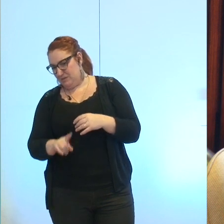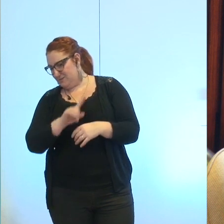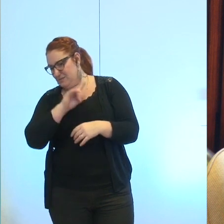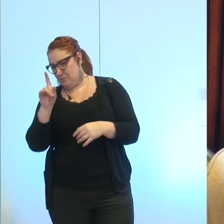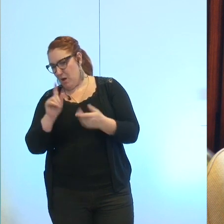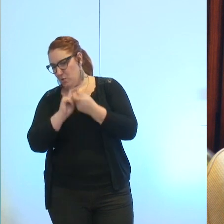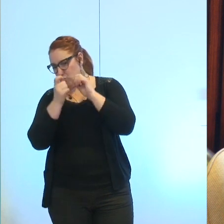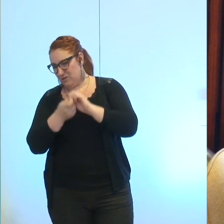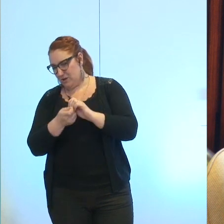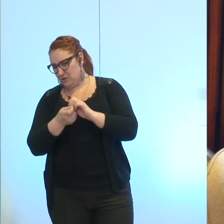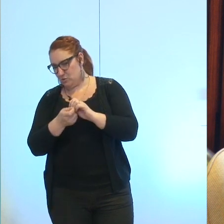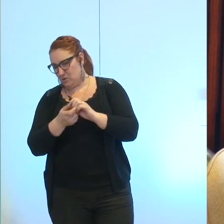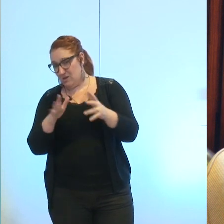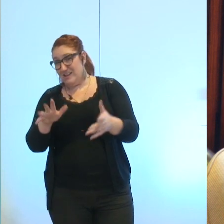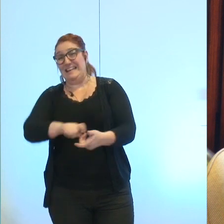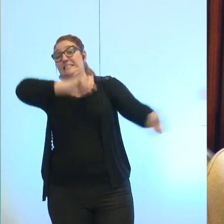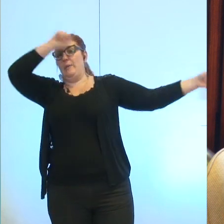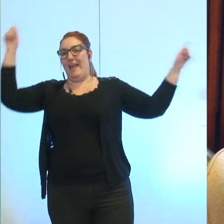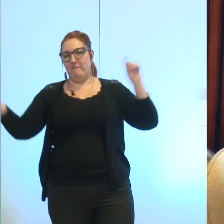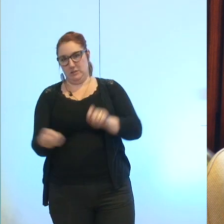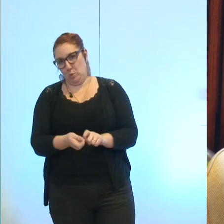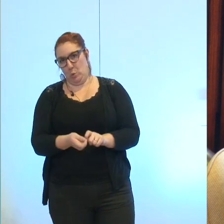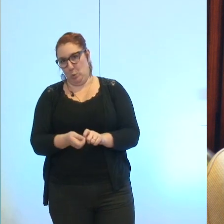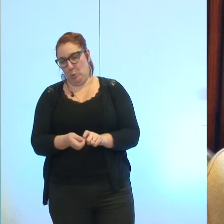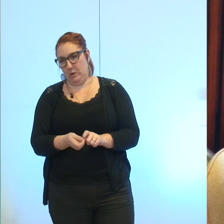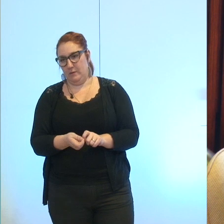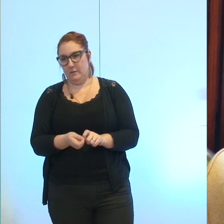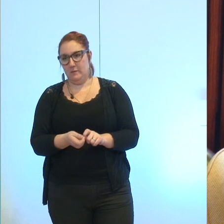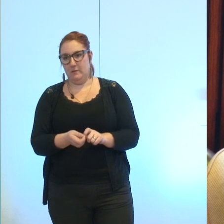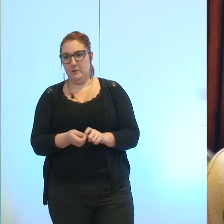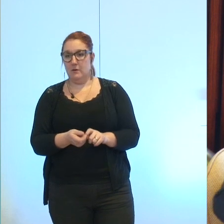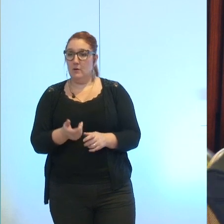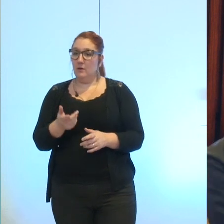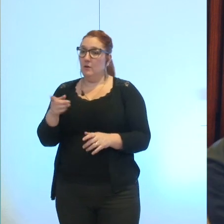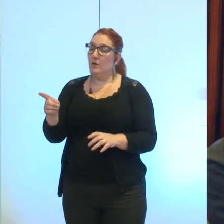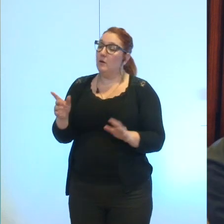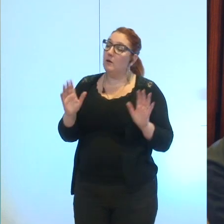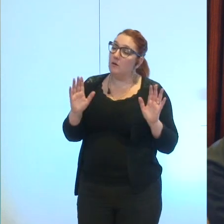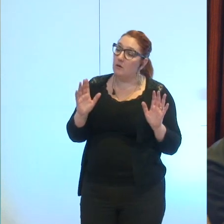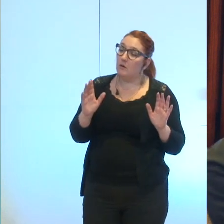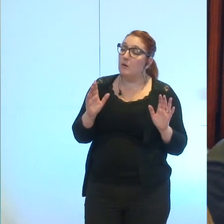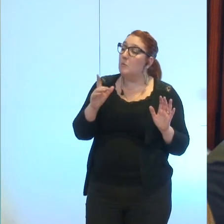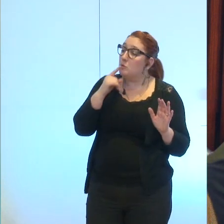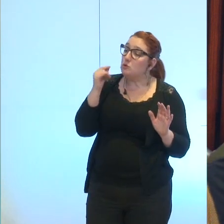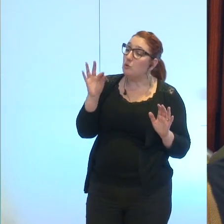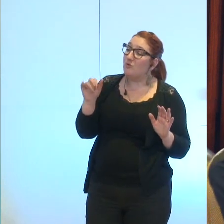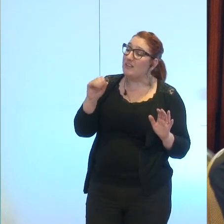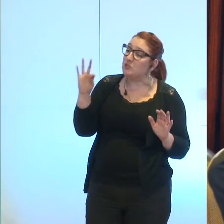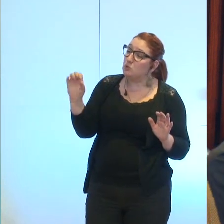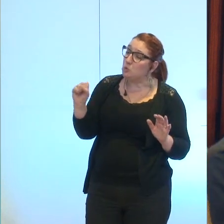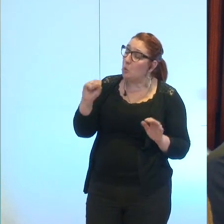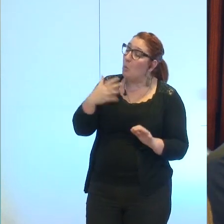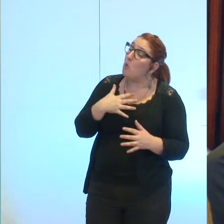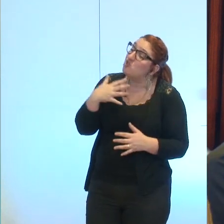d'ailleurs premier point c'est pas le sentiment en effet mais on a le droit nous de le penser mon cher Vincent fristau deuxième chose en